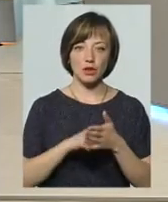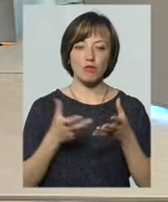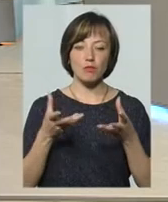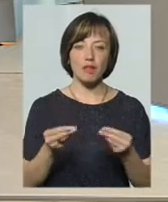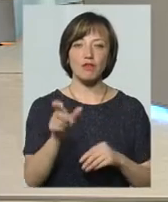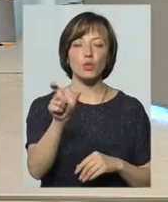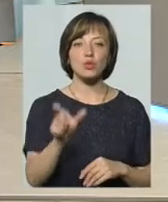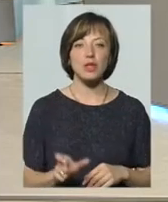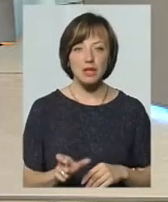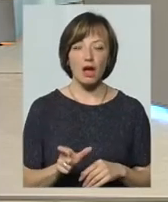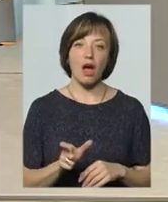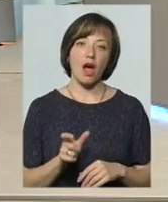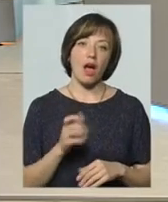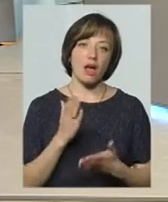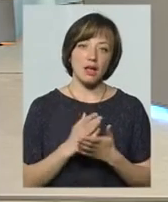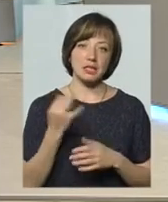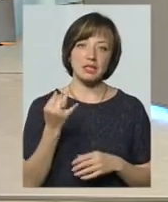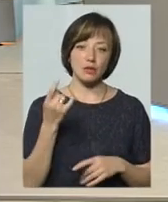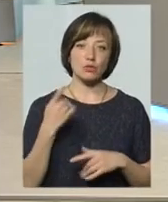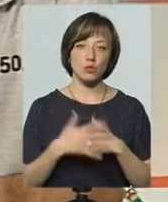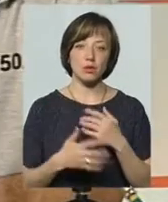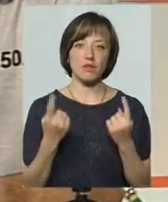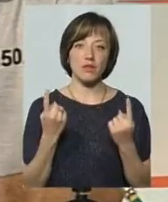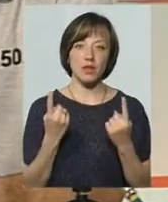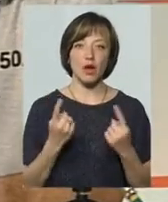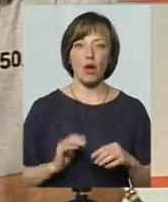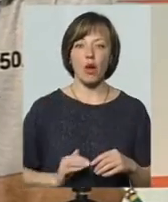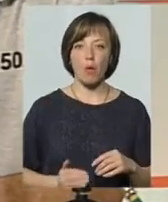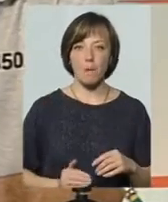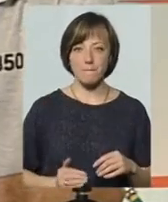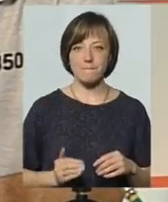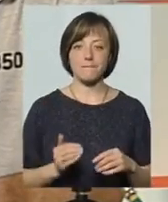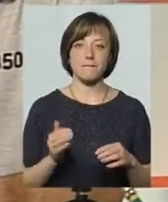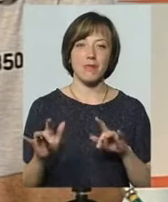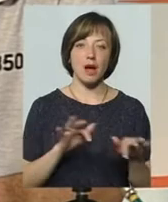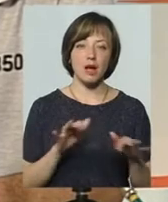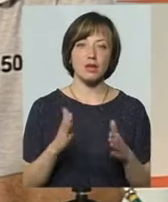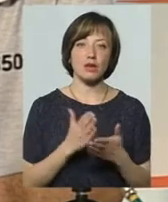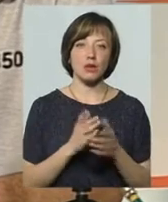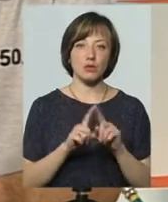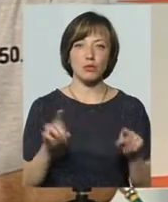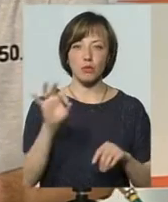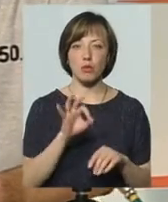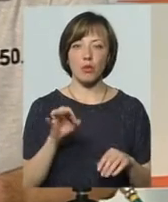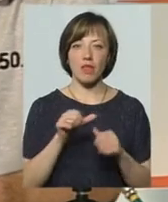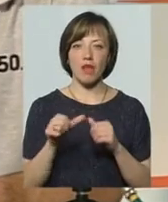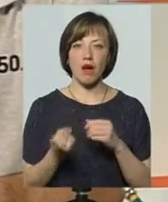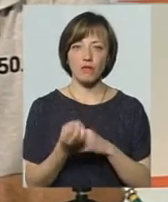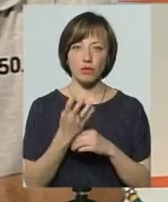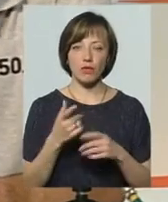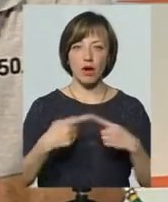людини. Однак є зацікавлені, зрозуміло, великі компанії, ну, якщо ми говоримо особливо про нафтову галузь,